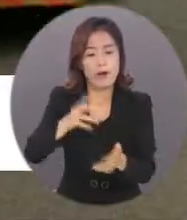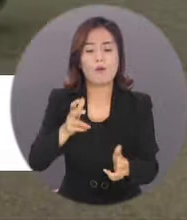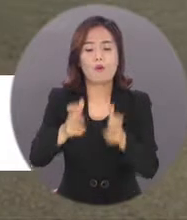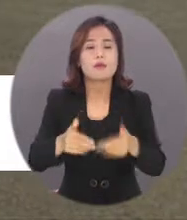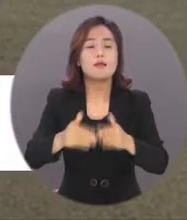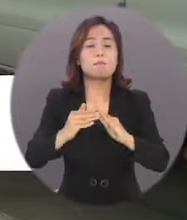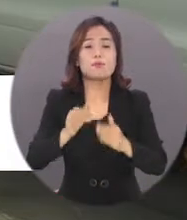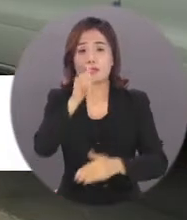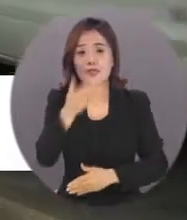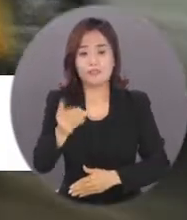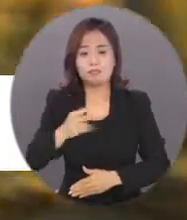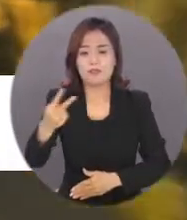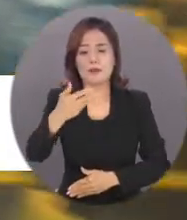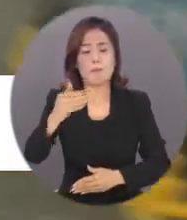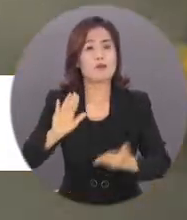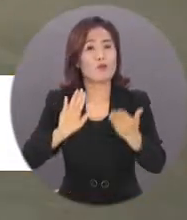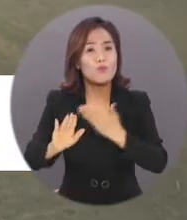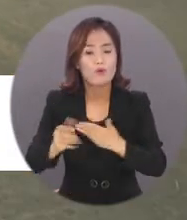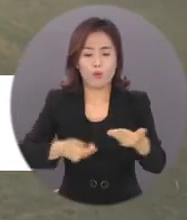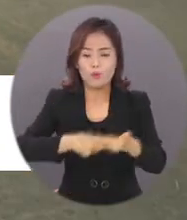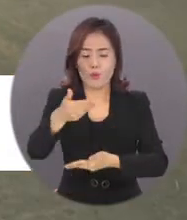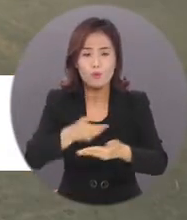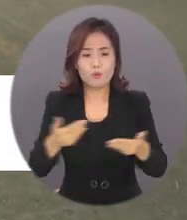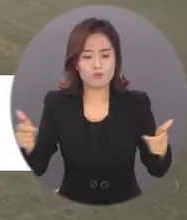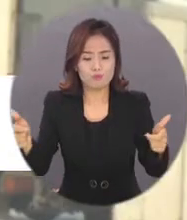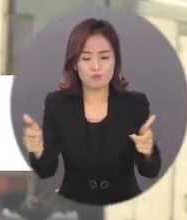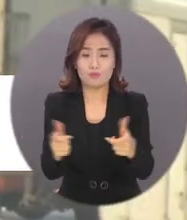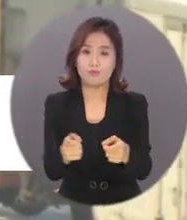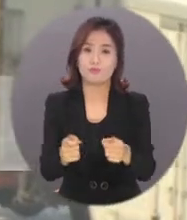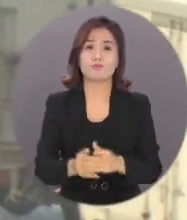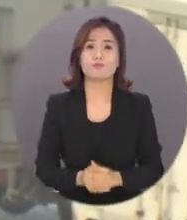등도 펼쳤지만 2008년 이후 교류 협력이 위축됐습니다.